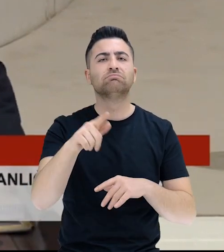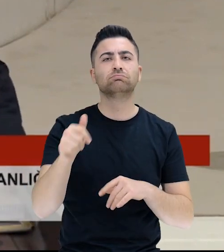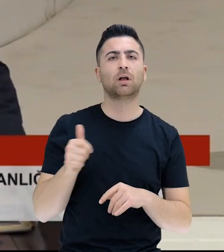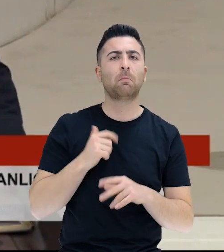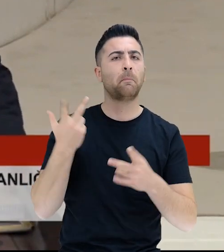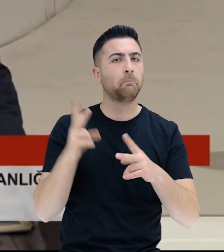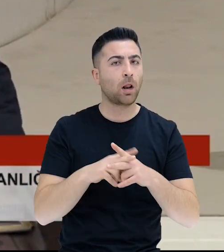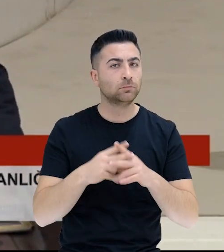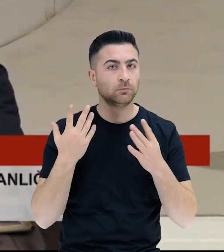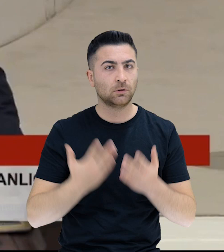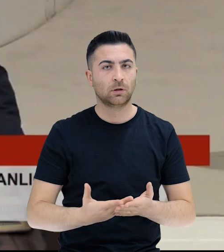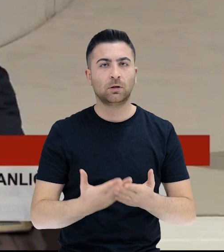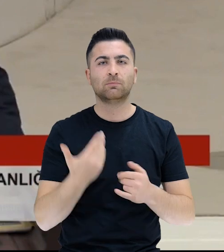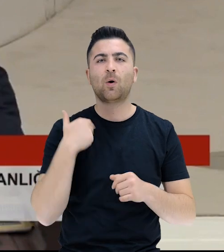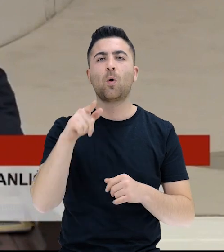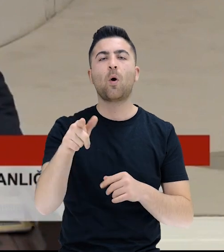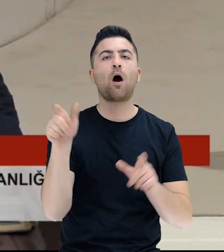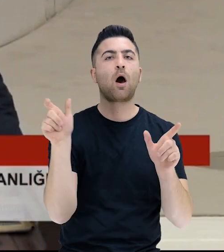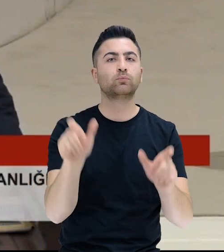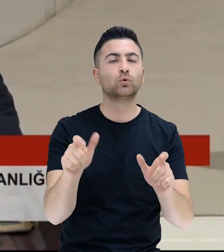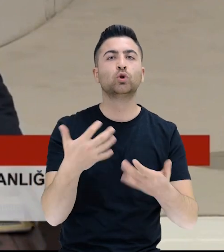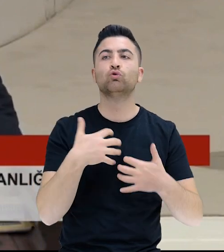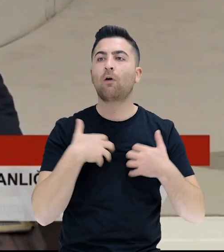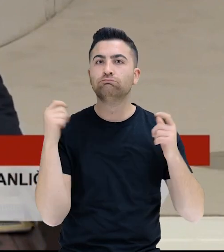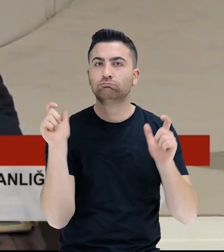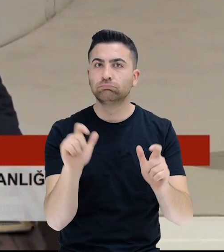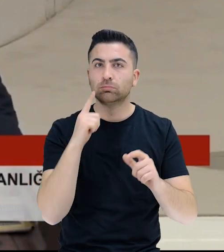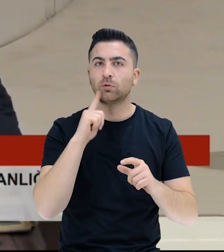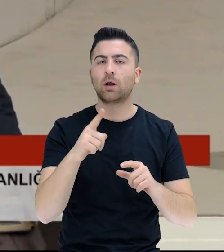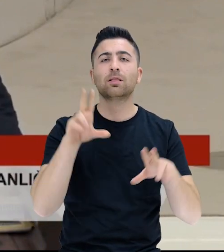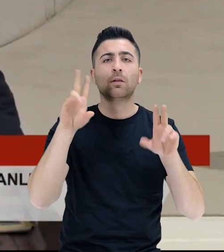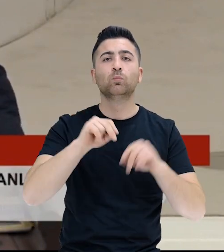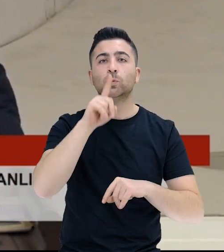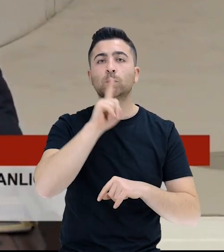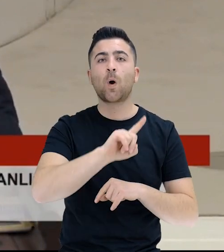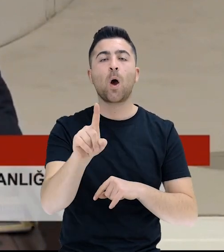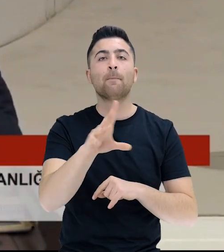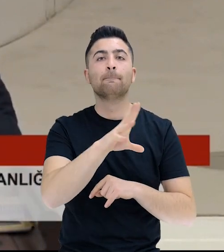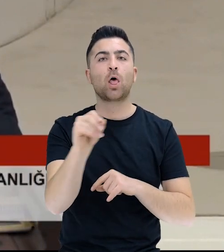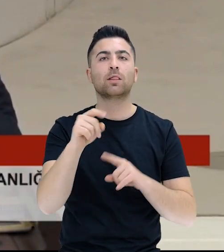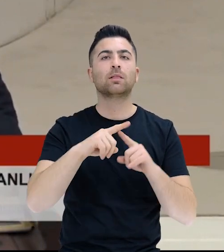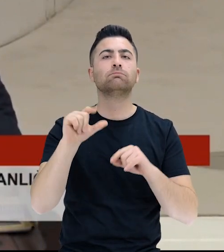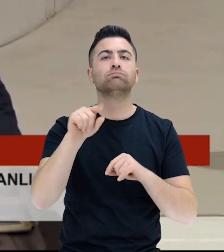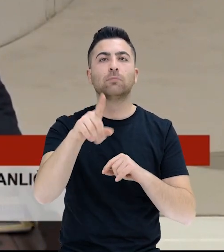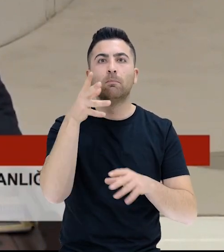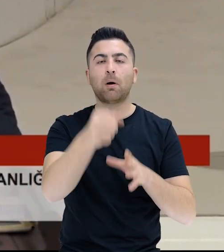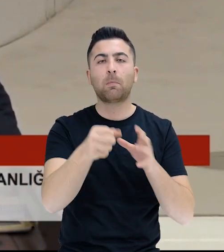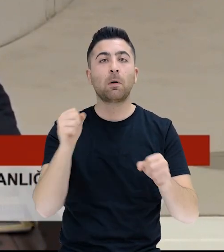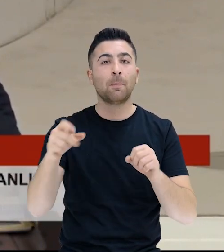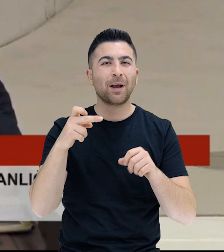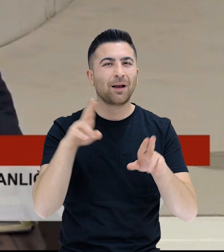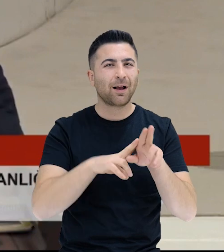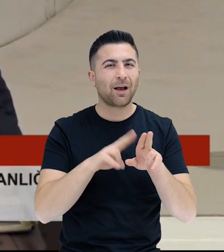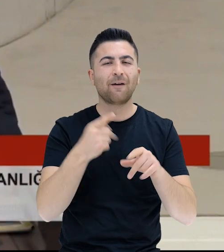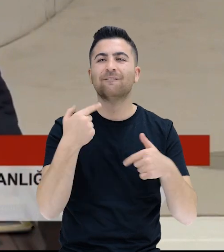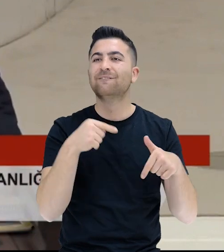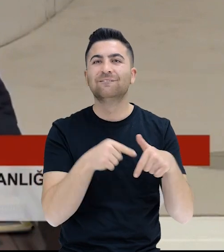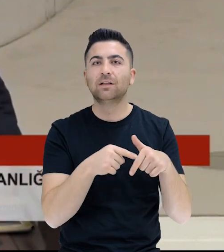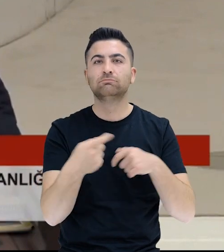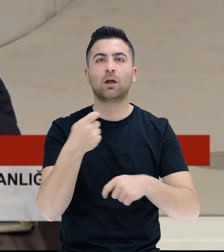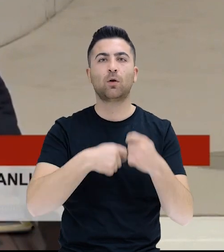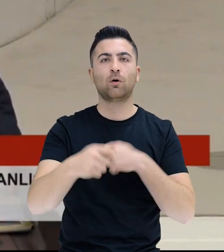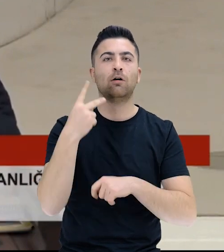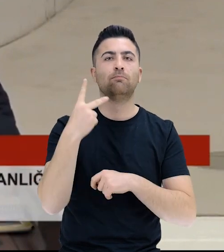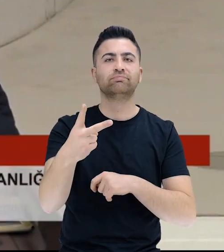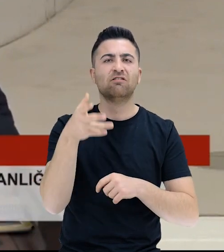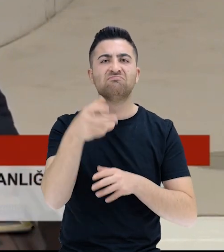Yılda benim jandarmam, polisim, benim oradaki korucum, güvenlik görevlim tam 110 milyon kenevir yakalıyor.